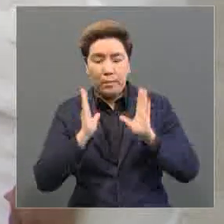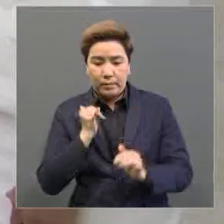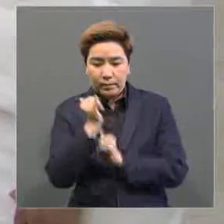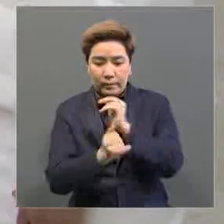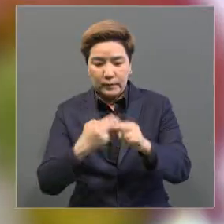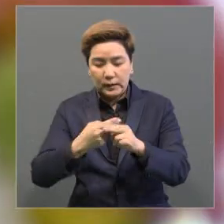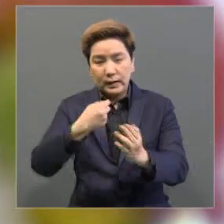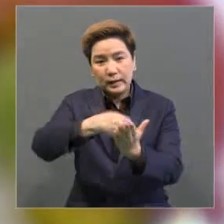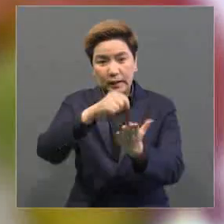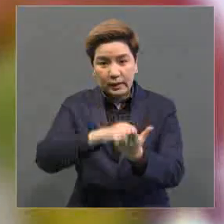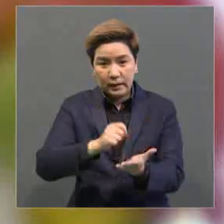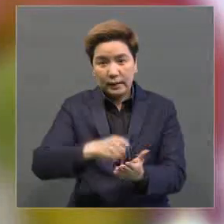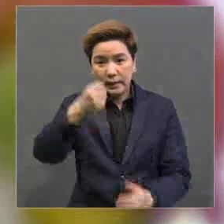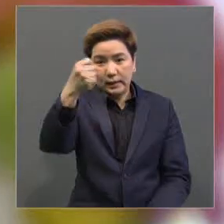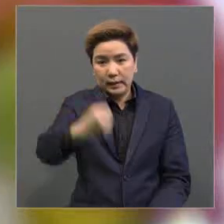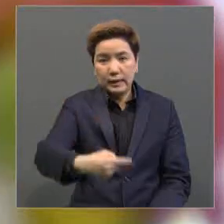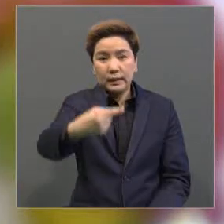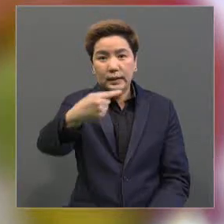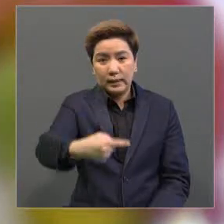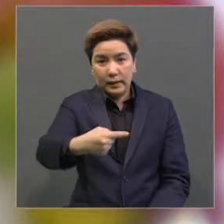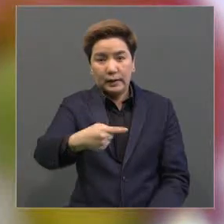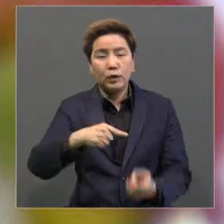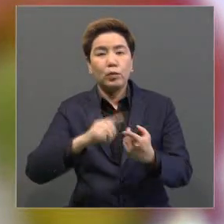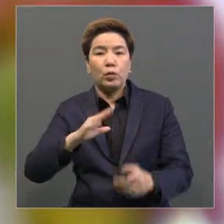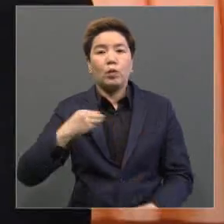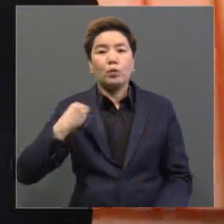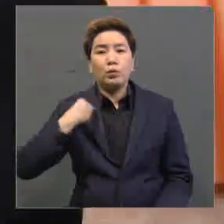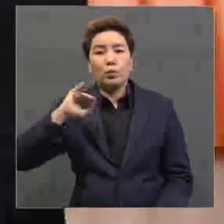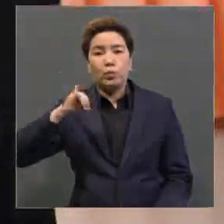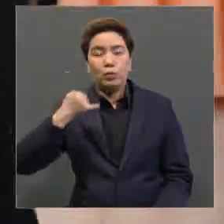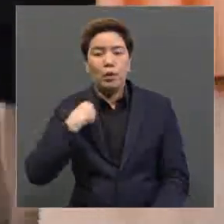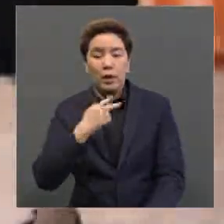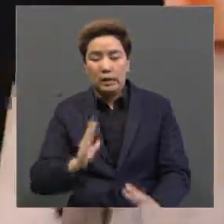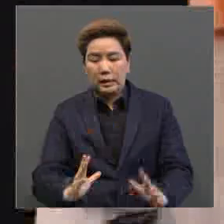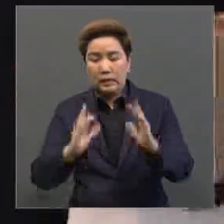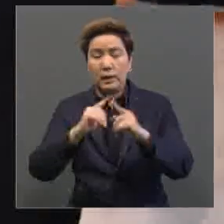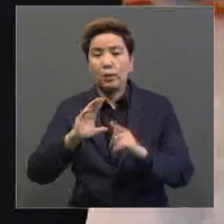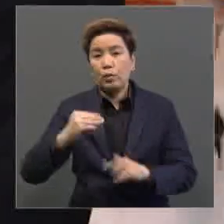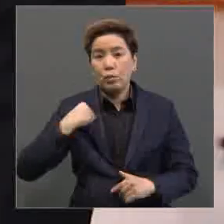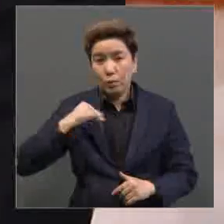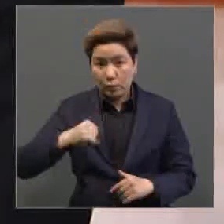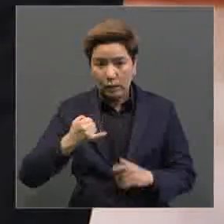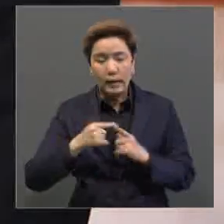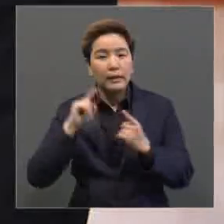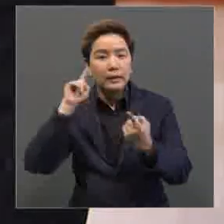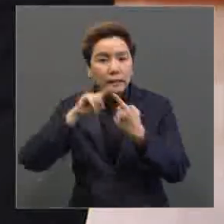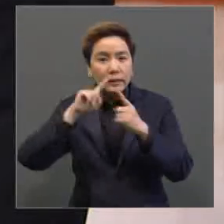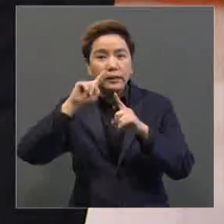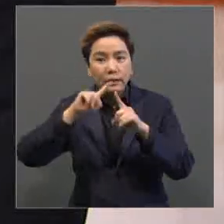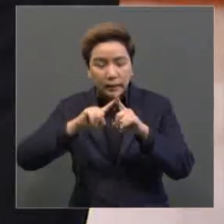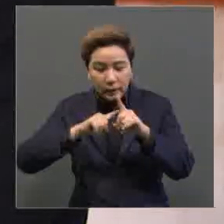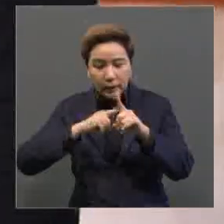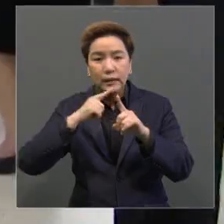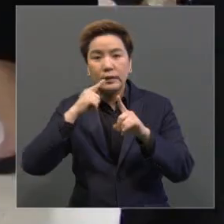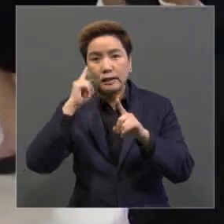ายพระพรที่ชั้น1อาคารภูมิสิริมังคลานุสรณ์โรงพยาบาลจุฬาลงกรณ์สภากาชาดไทยไปจนถึงวันที่31